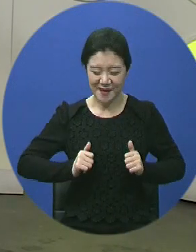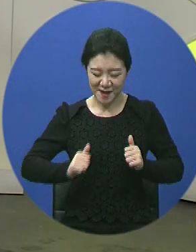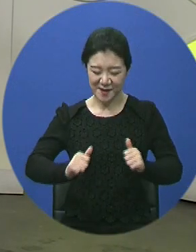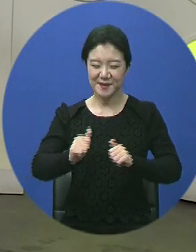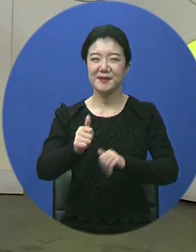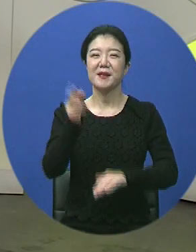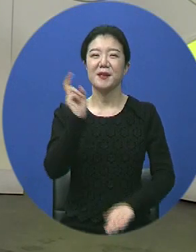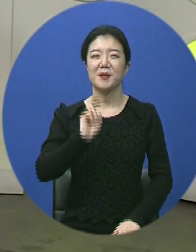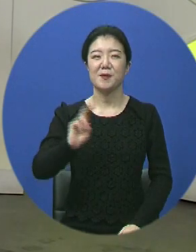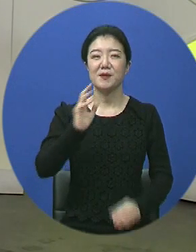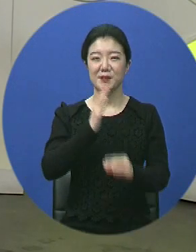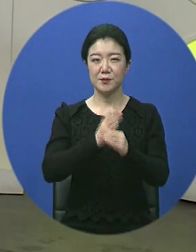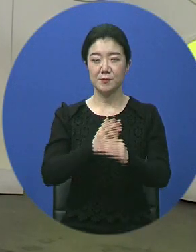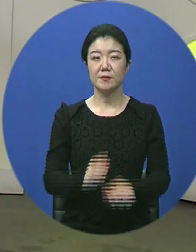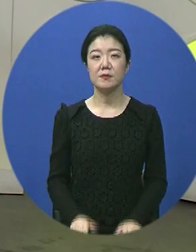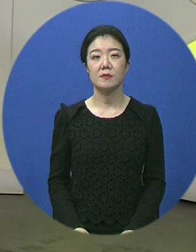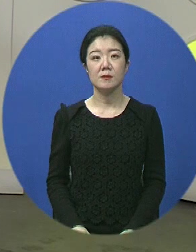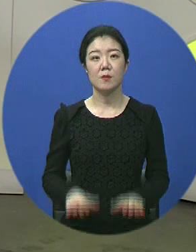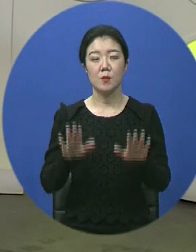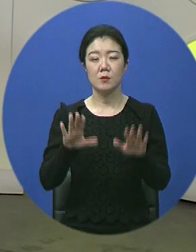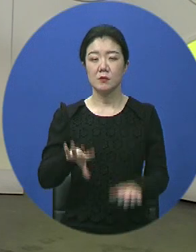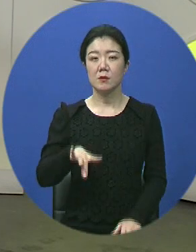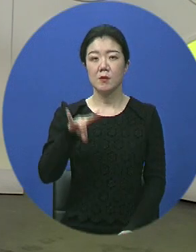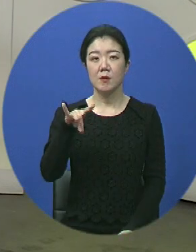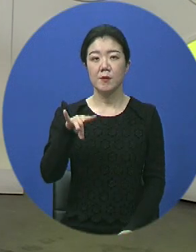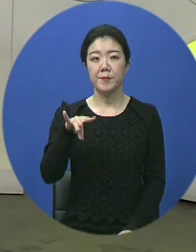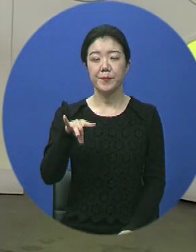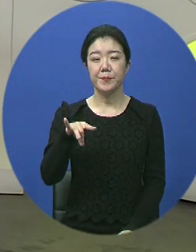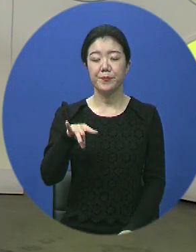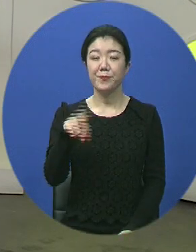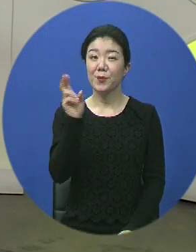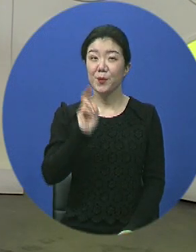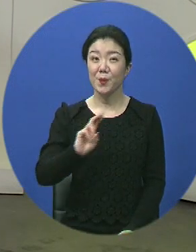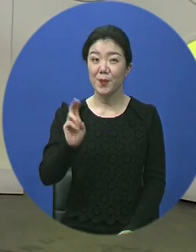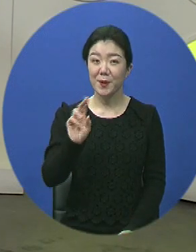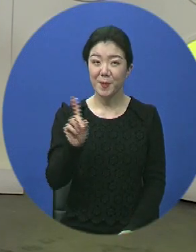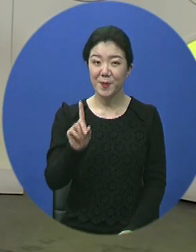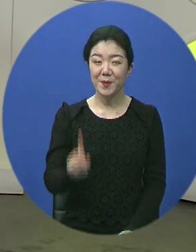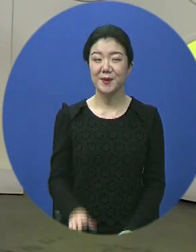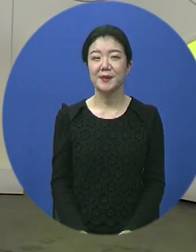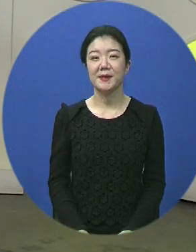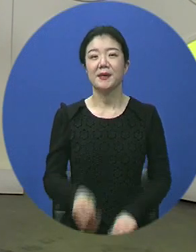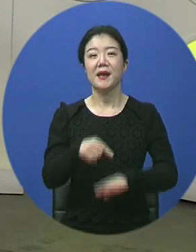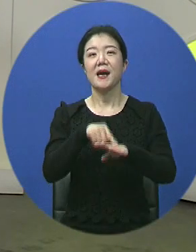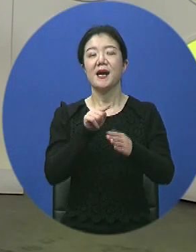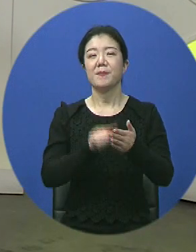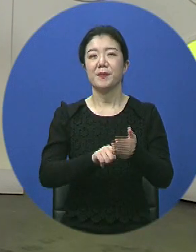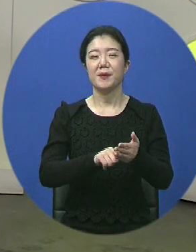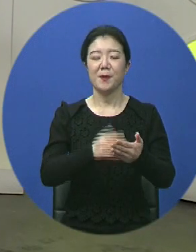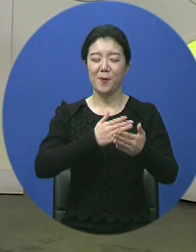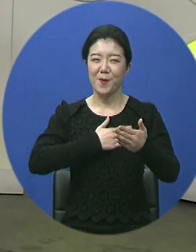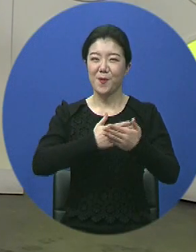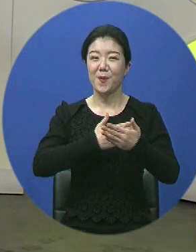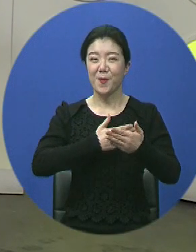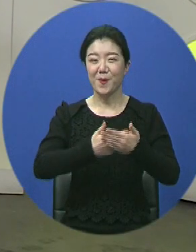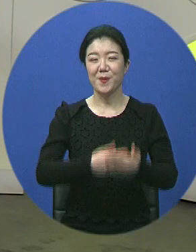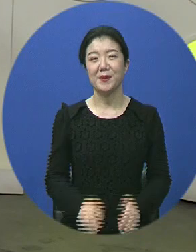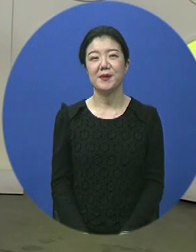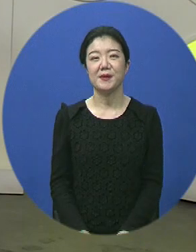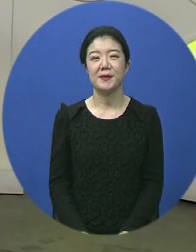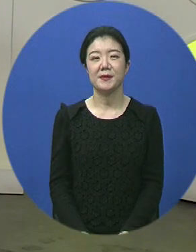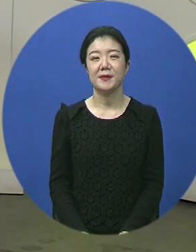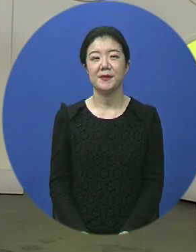열심히 다니고 있어요. 그러면 지금 오늘 첫 번째 이렇게 선사할 노래가 가슴이 콩콩콩. 네, 그